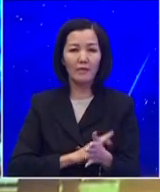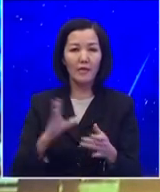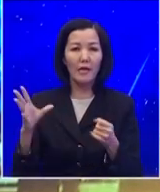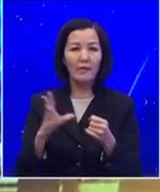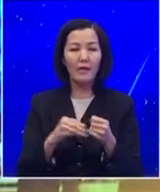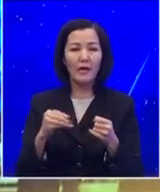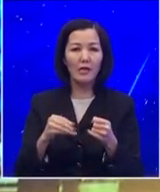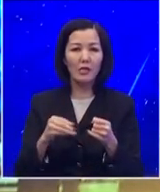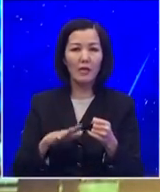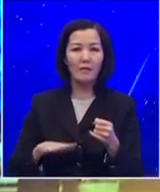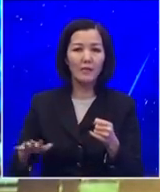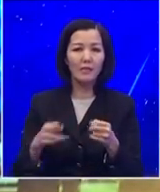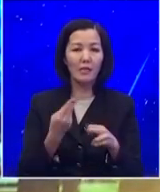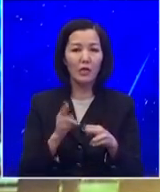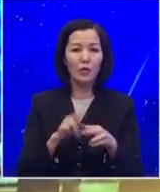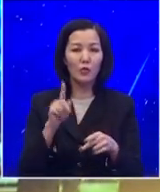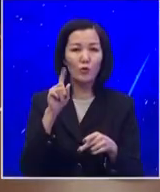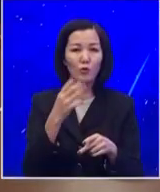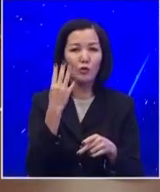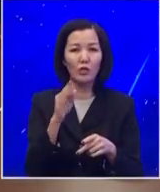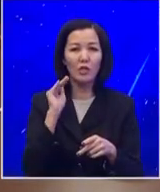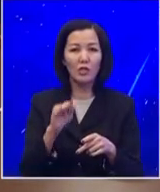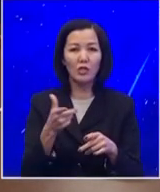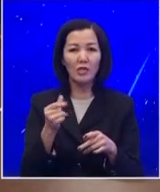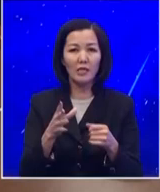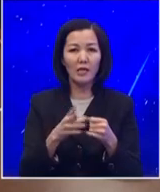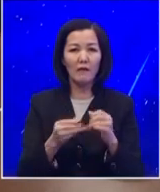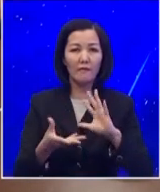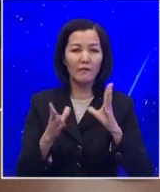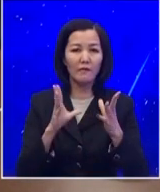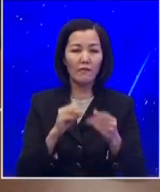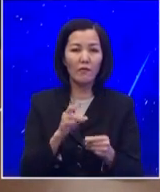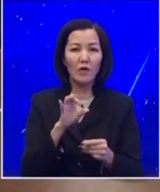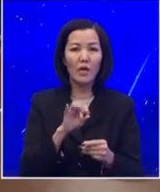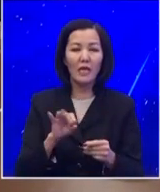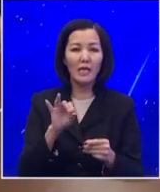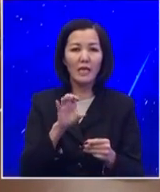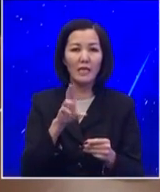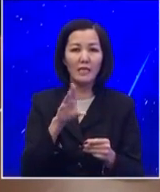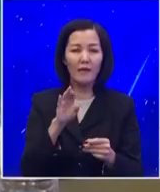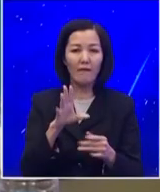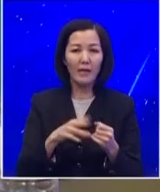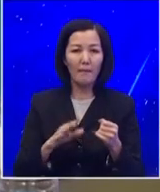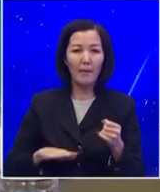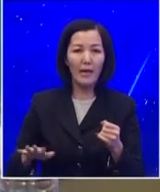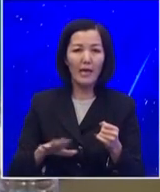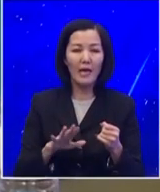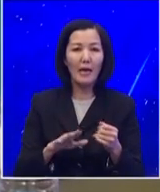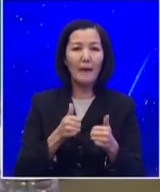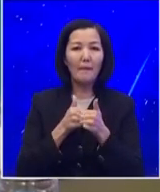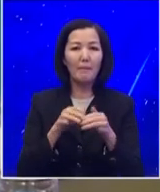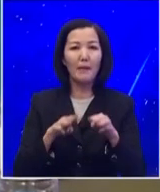орошаемые земли, из которых 104 тысячи гектаров составляют рисовые поля. В связи с этим премьер-министр